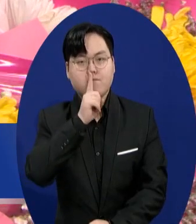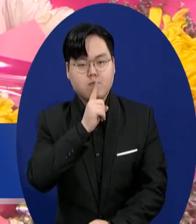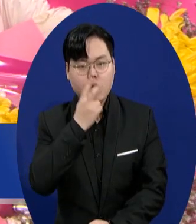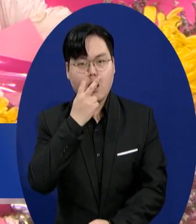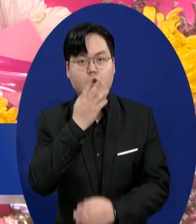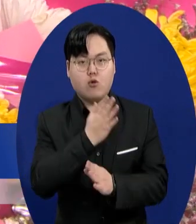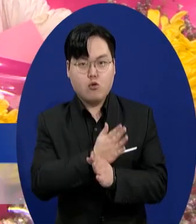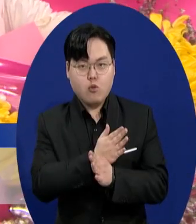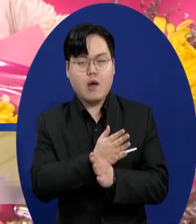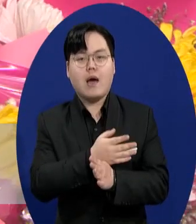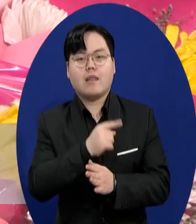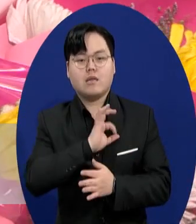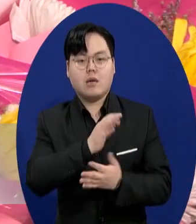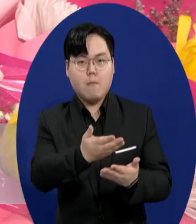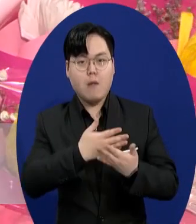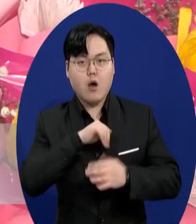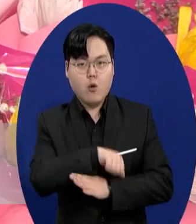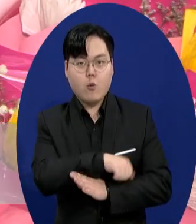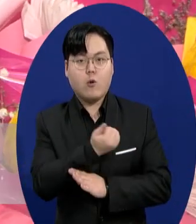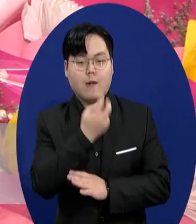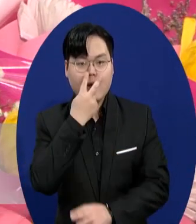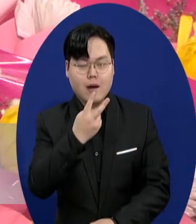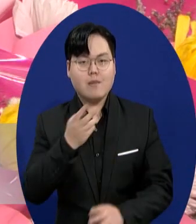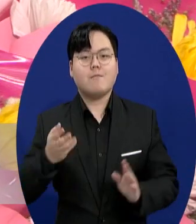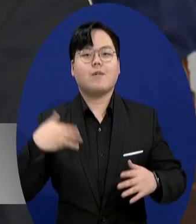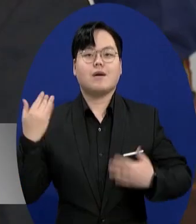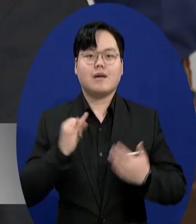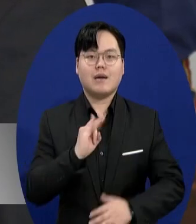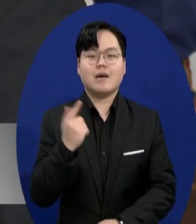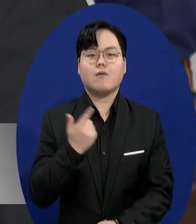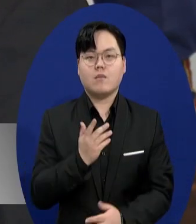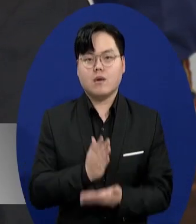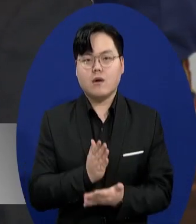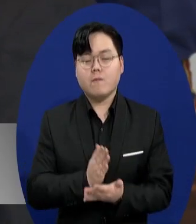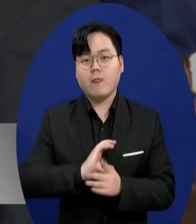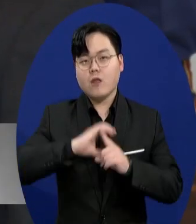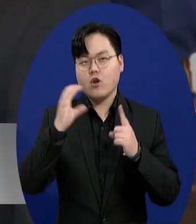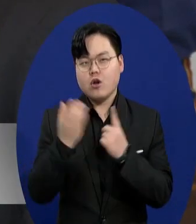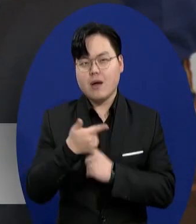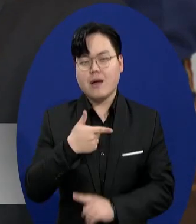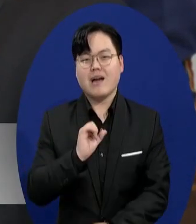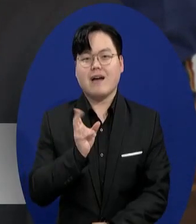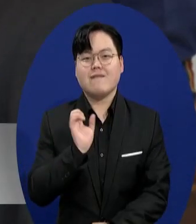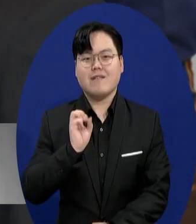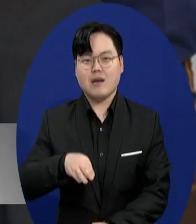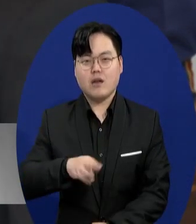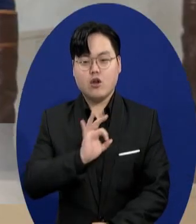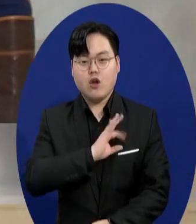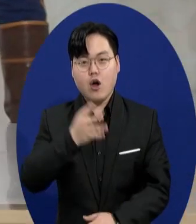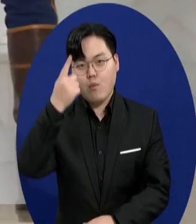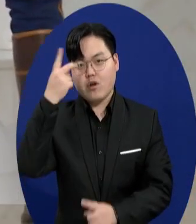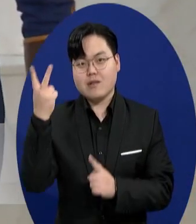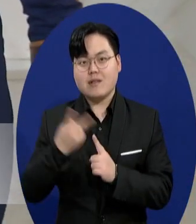сайхан гавьяа шагналаа өгч урамшуулж байгаа дээр маш гайхалтай, маш баяртай байна. Соёлын гавьяат цол тэмдгээр Монголын үндэсний олон нийтийн